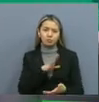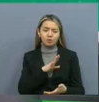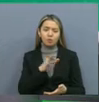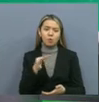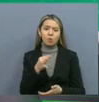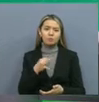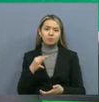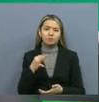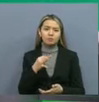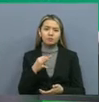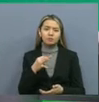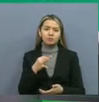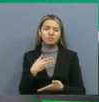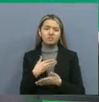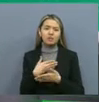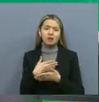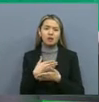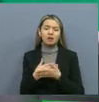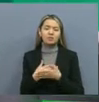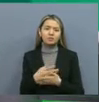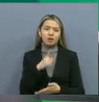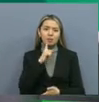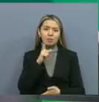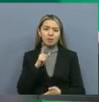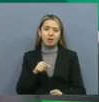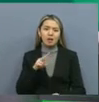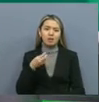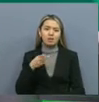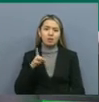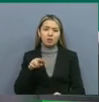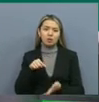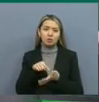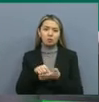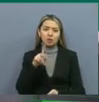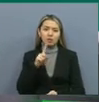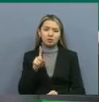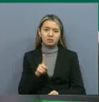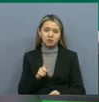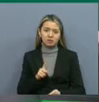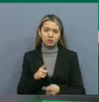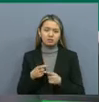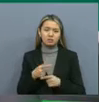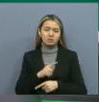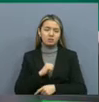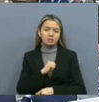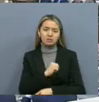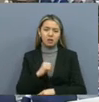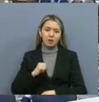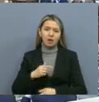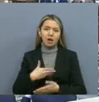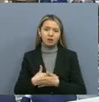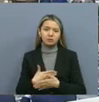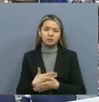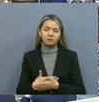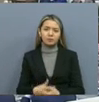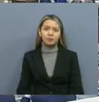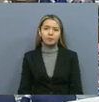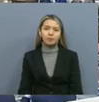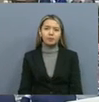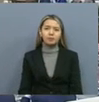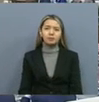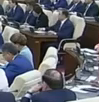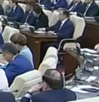Өңірдегі еріктілер қозғалысының бірі лидер.кз ұйымы. 2020 год объявлен